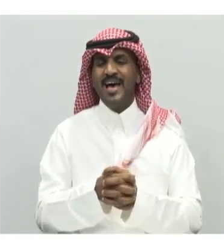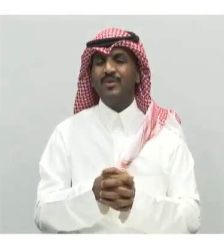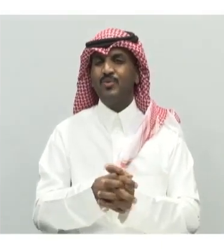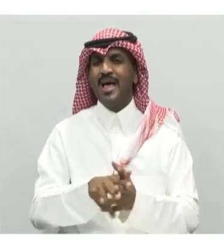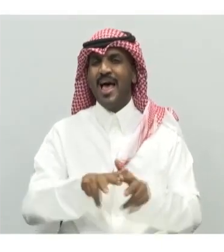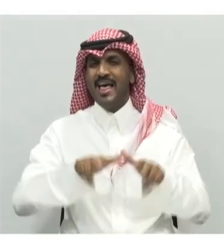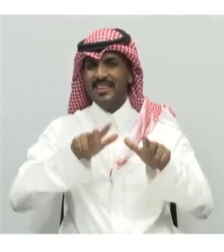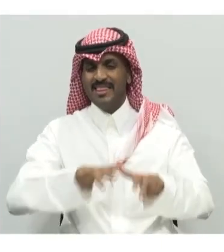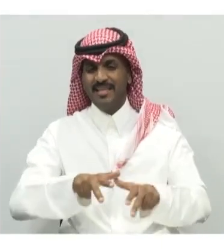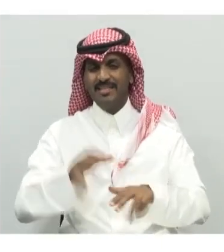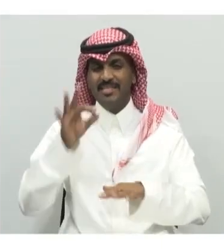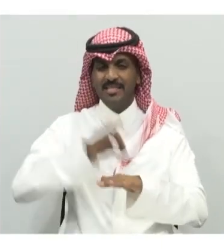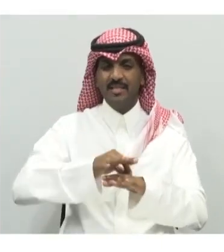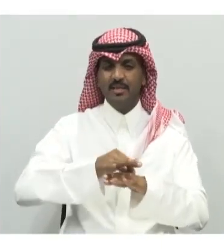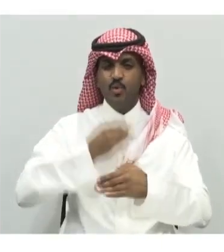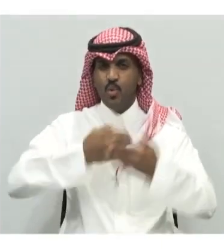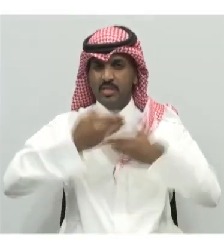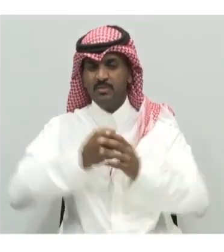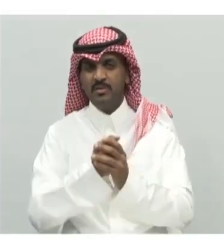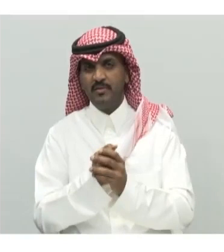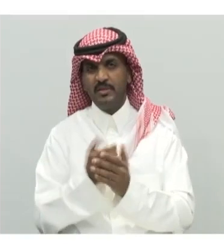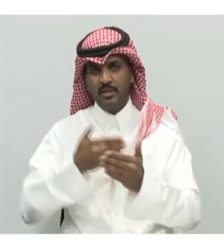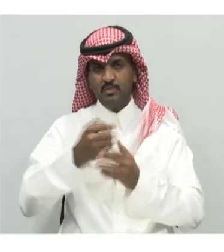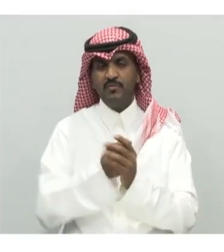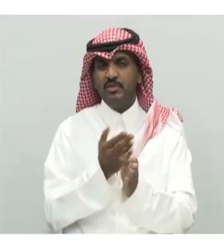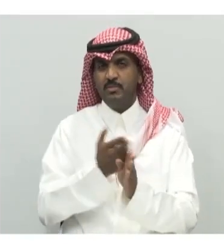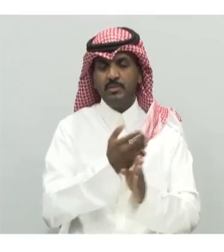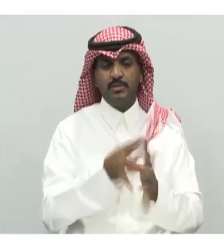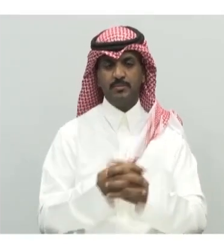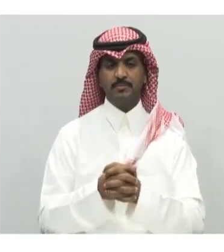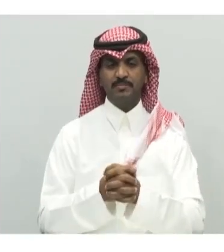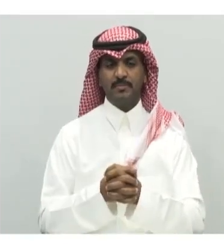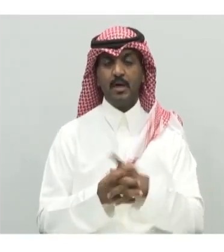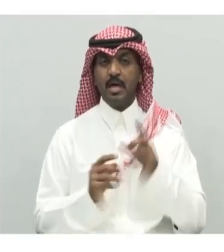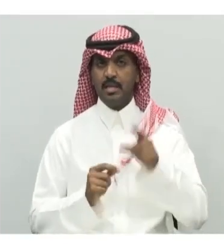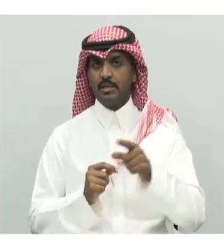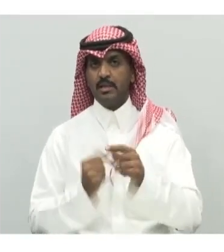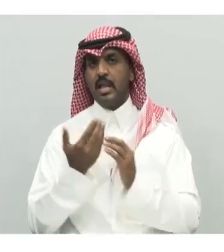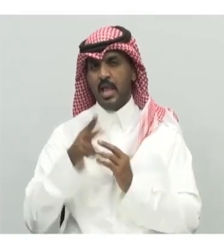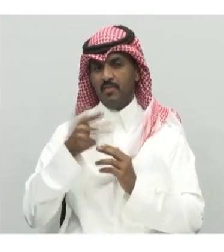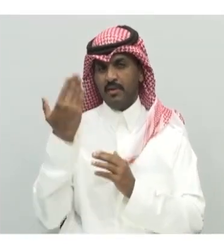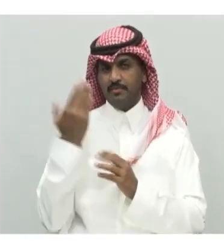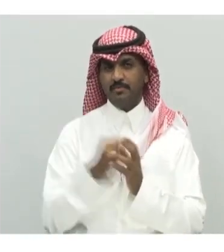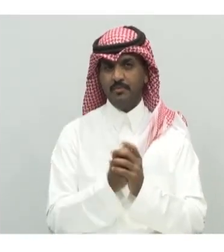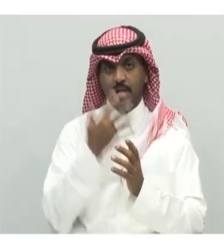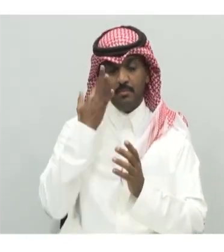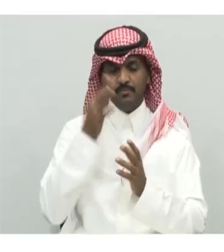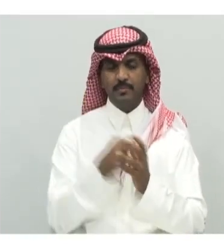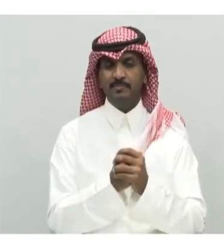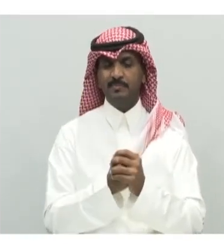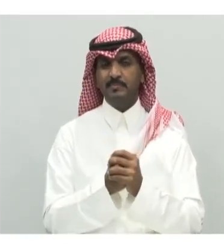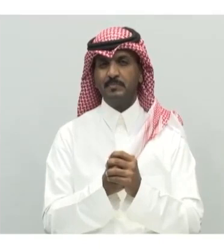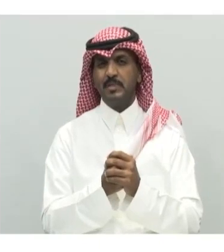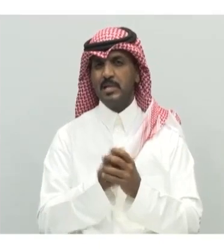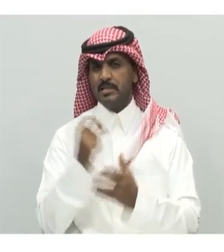الانسانيه واسهمت في تقدمها في جميع المجالات اذا هذه الحضارات التي نبغ فيها او الحضاره الاسلاميه